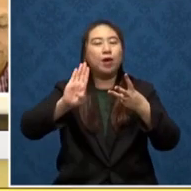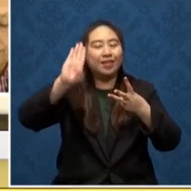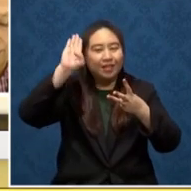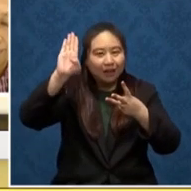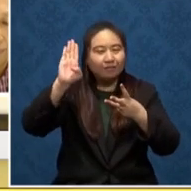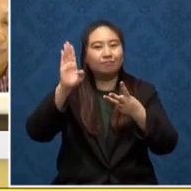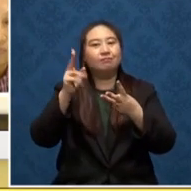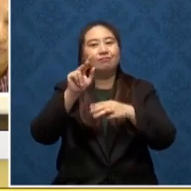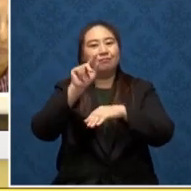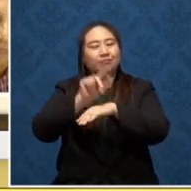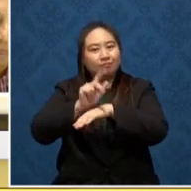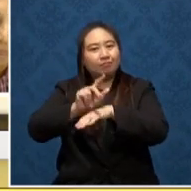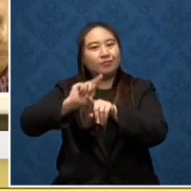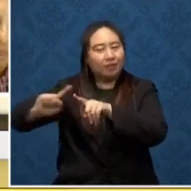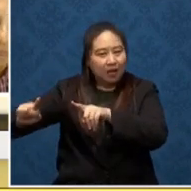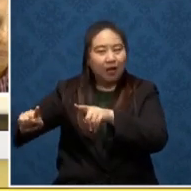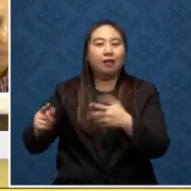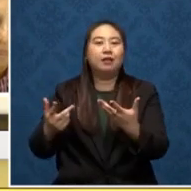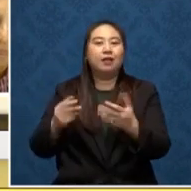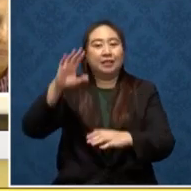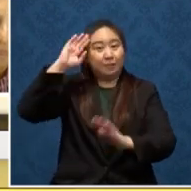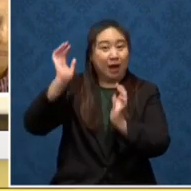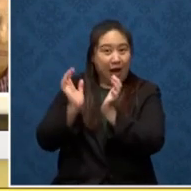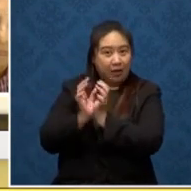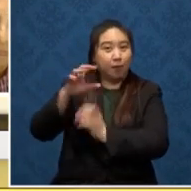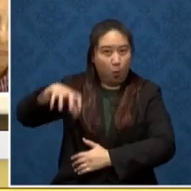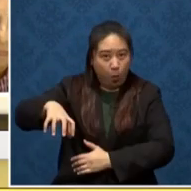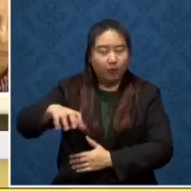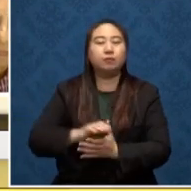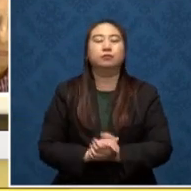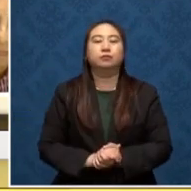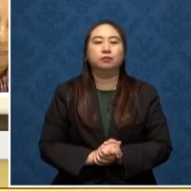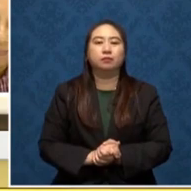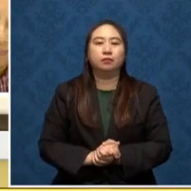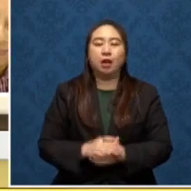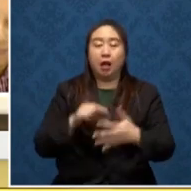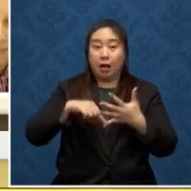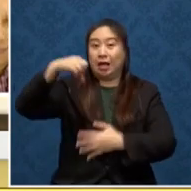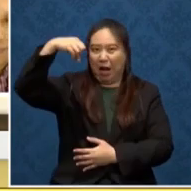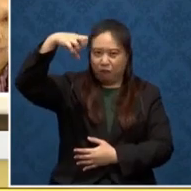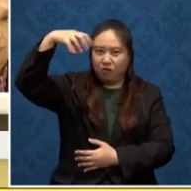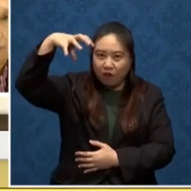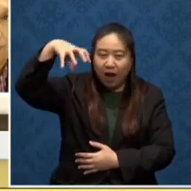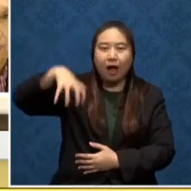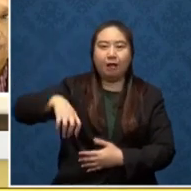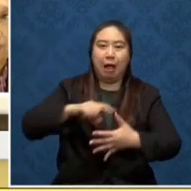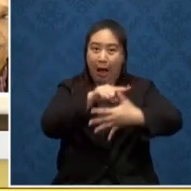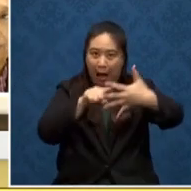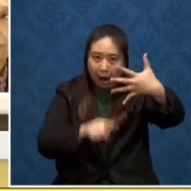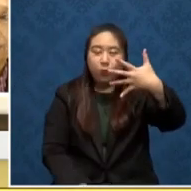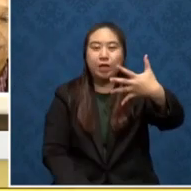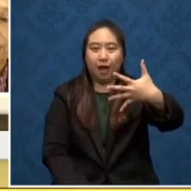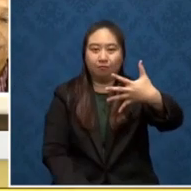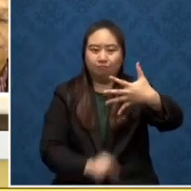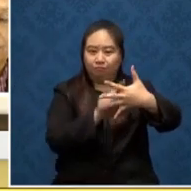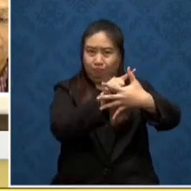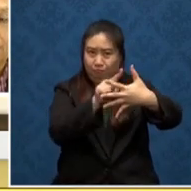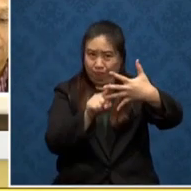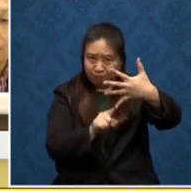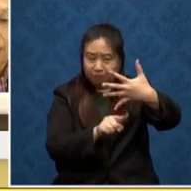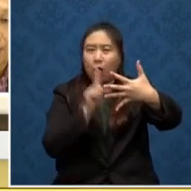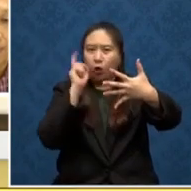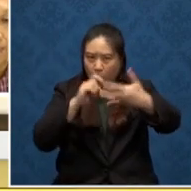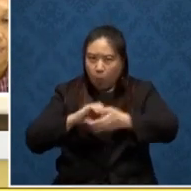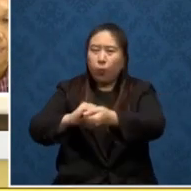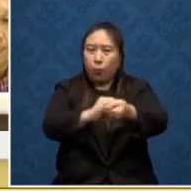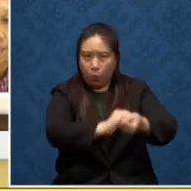สำหกงานโร์แสงชาตินะครับก็คือการไฟฟ้านครหวงครับ ห้าหน่วยงานจะต้องประสารคว